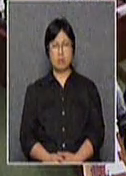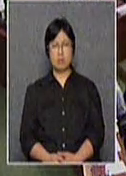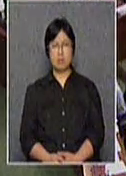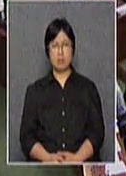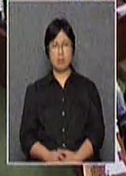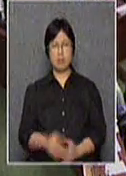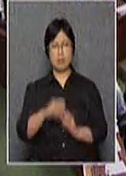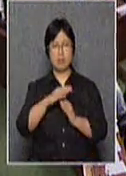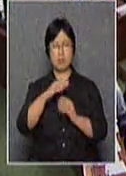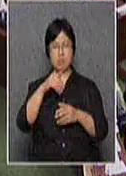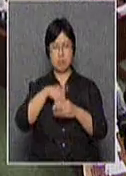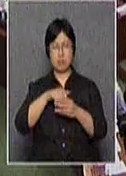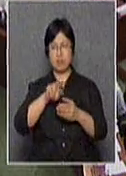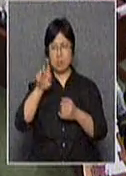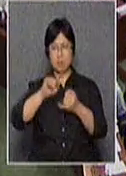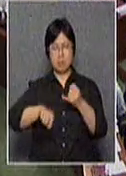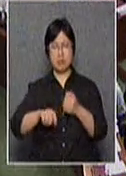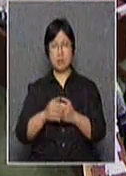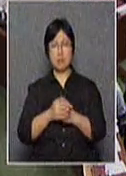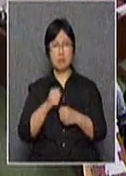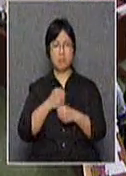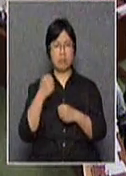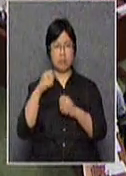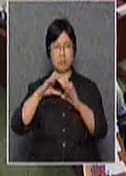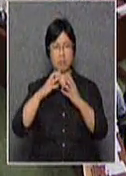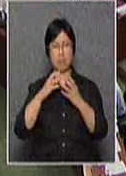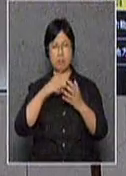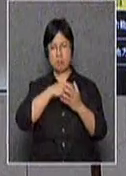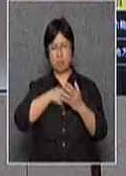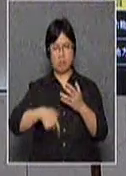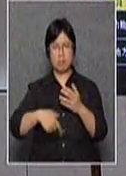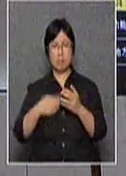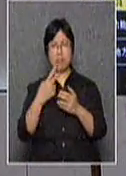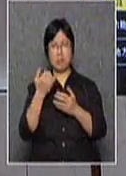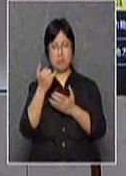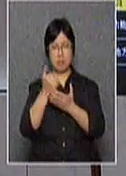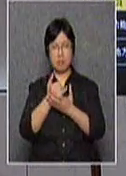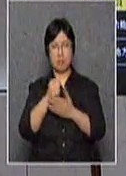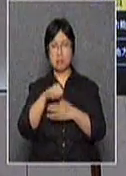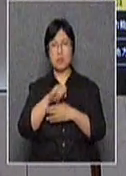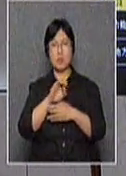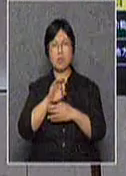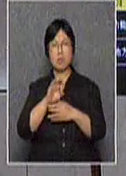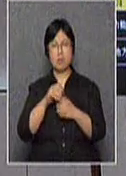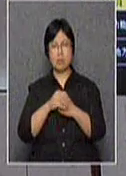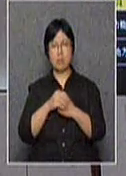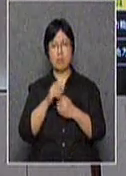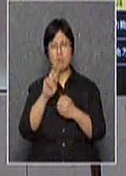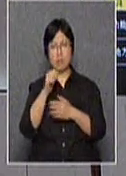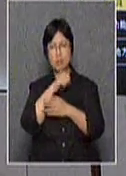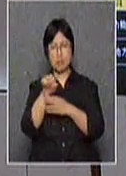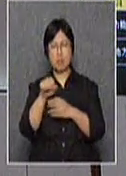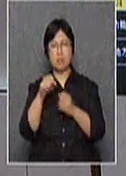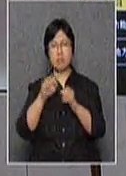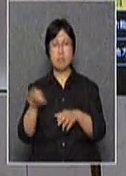停止表決顯示結果。功能團體選舉產生的議員26位出席，沒有人贊成，22位反對，沒有